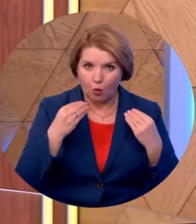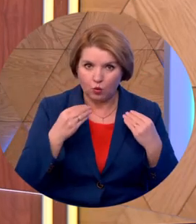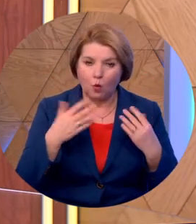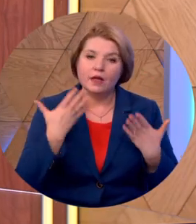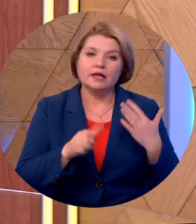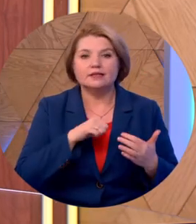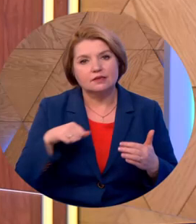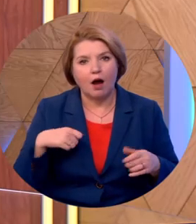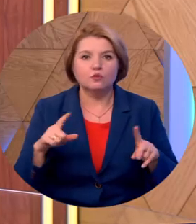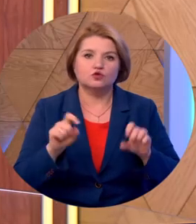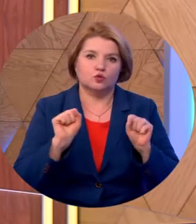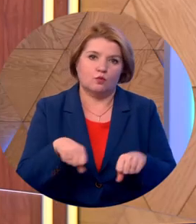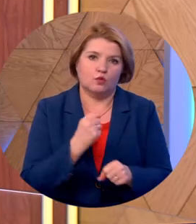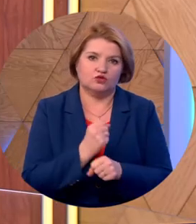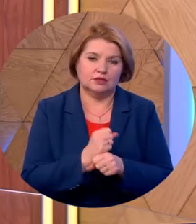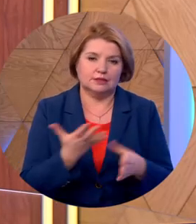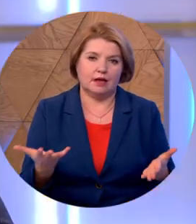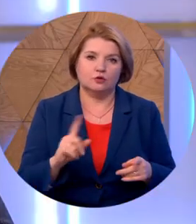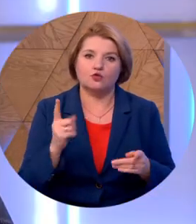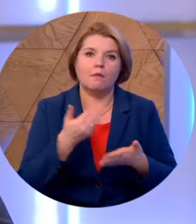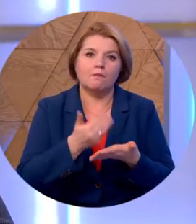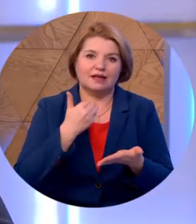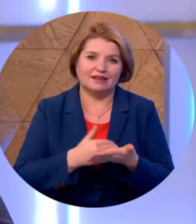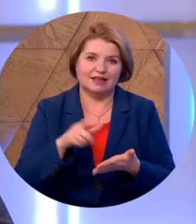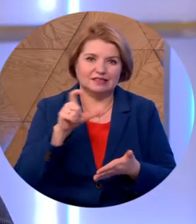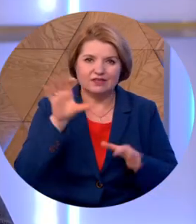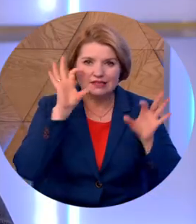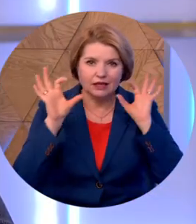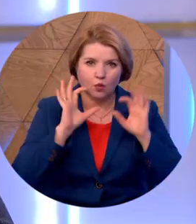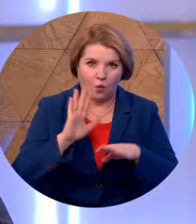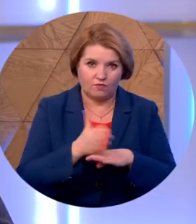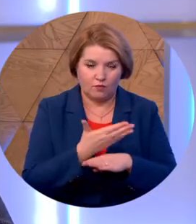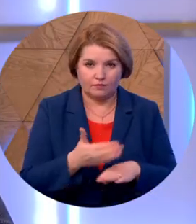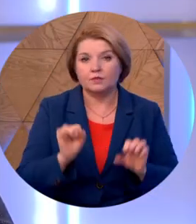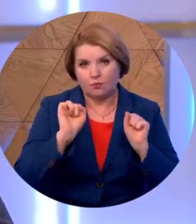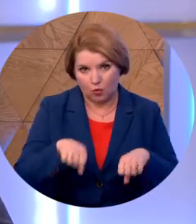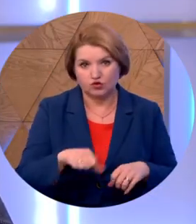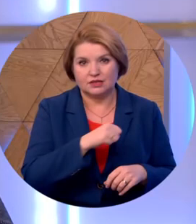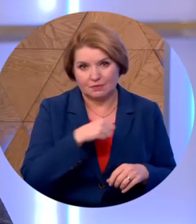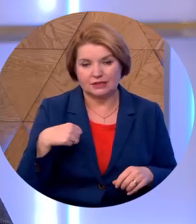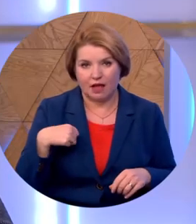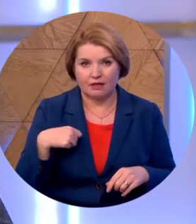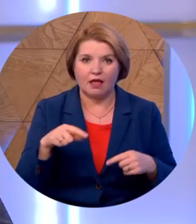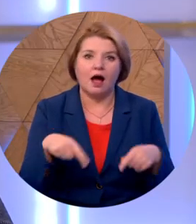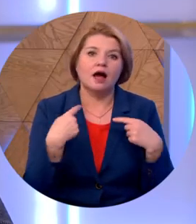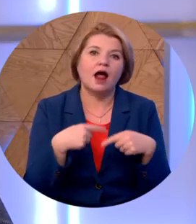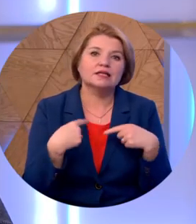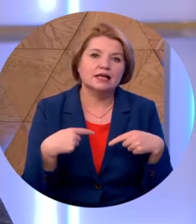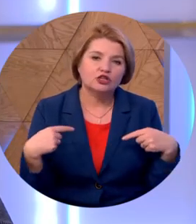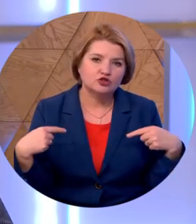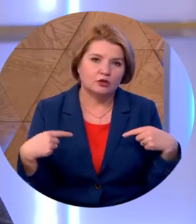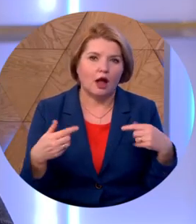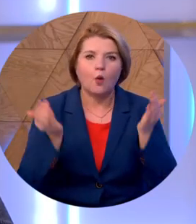можно принять какие-то меры чтобы снизить последствия Ну конечно можно снизить последствия самостоятельно различные